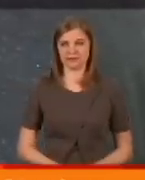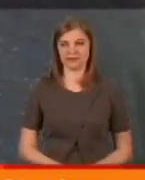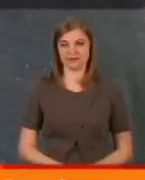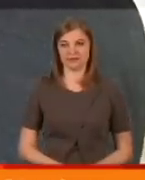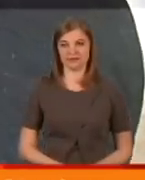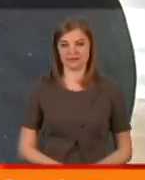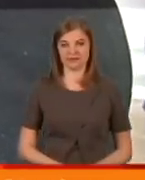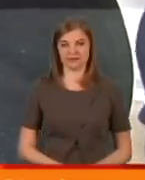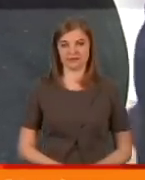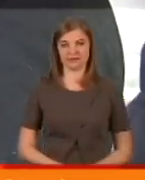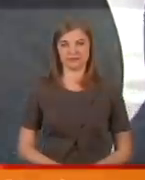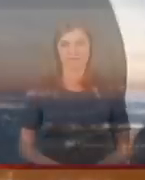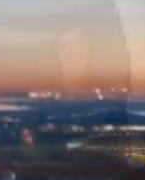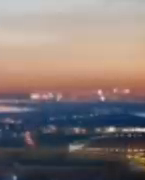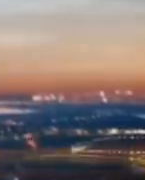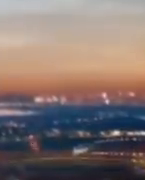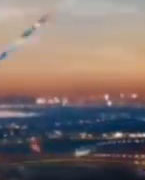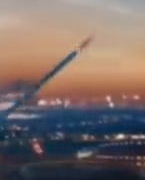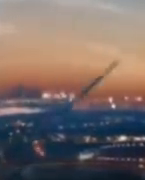Сергій декун програма Вікна